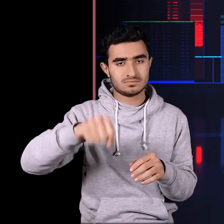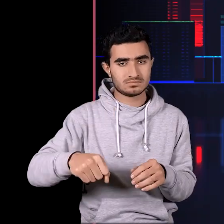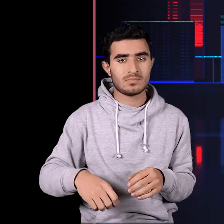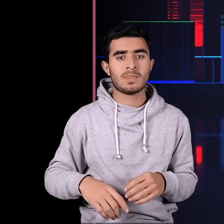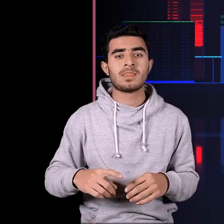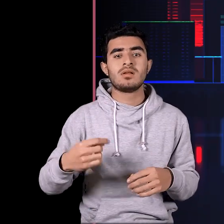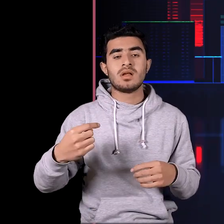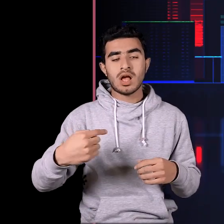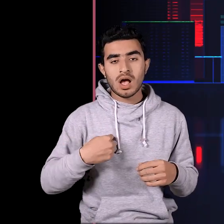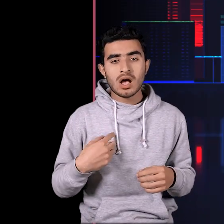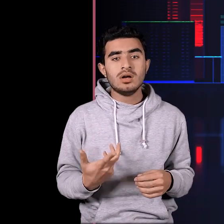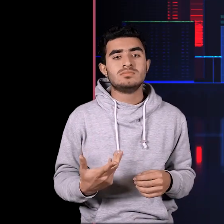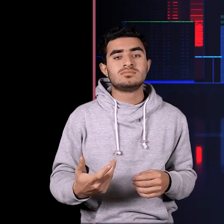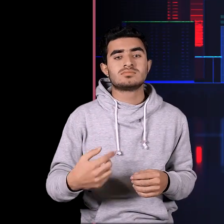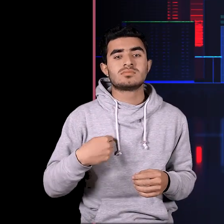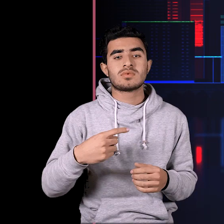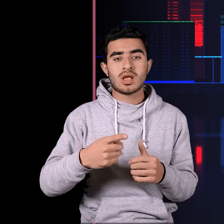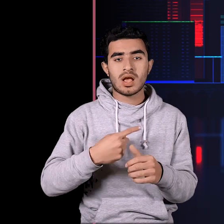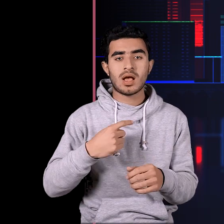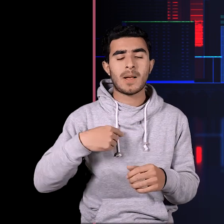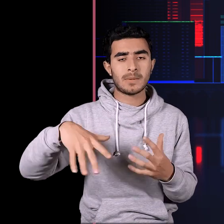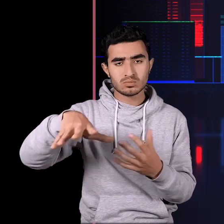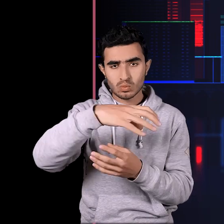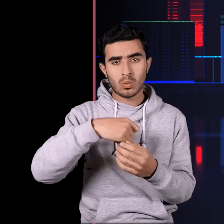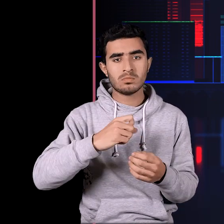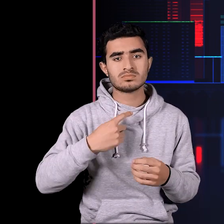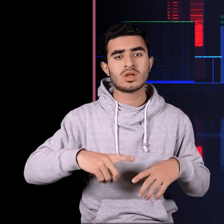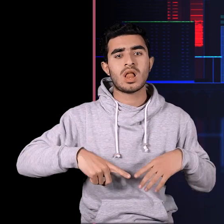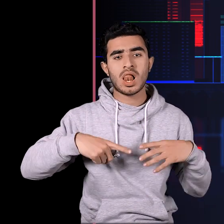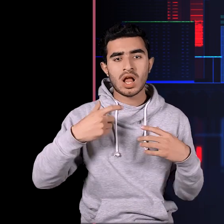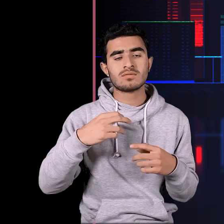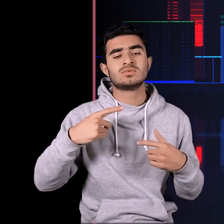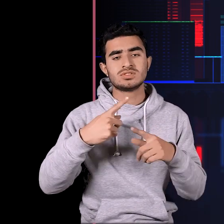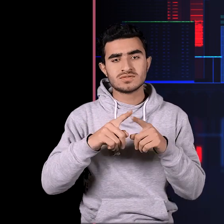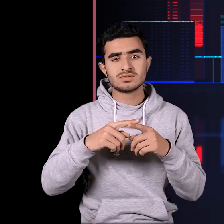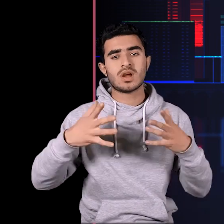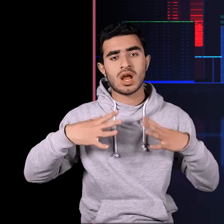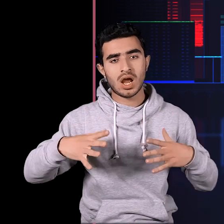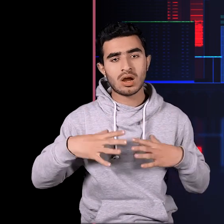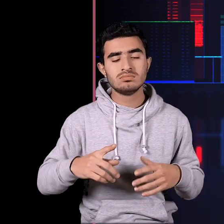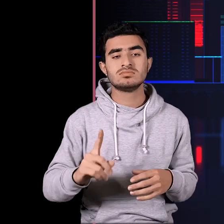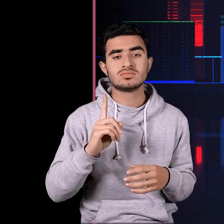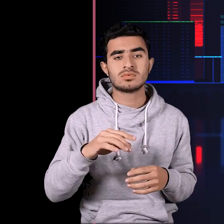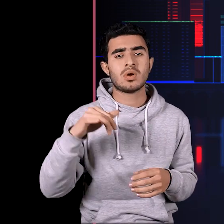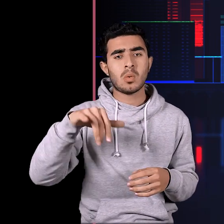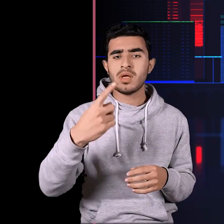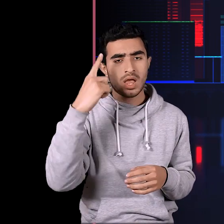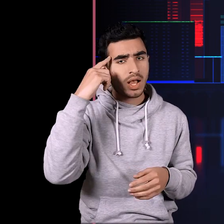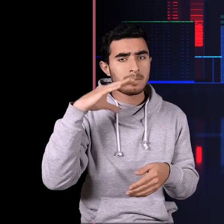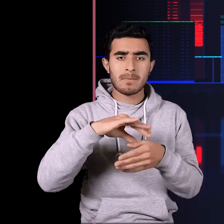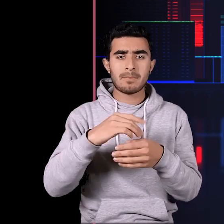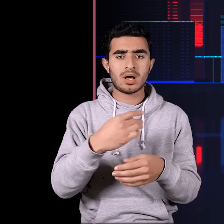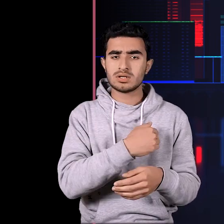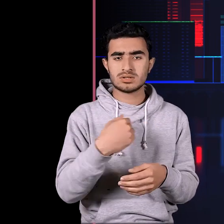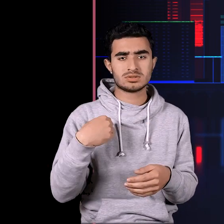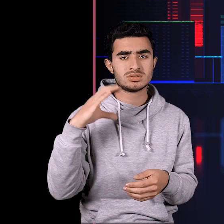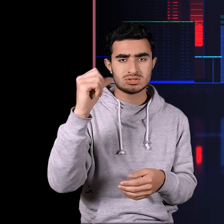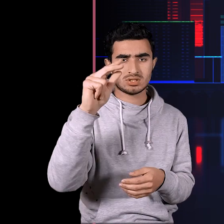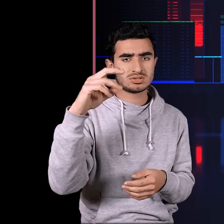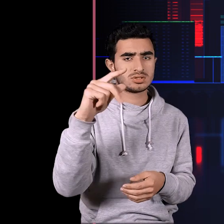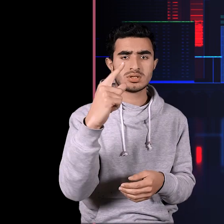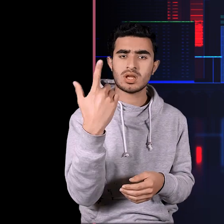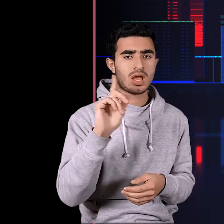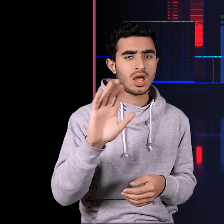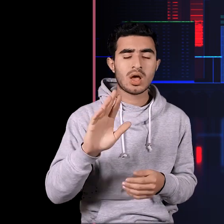लें. मेरा जब इस पूरे जर्नी से और सिर्फ इस बीमारी से ही नहीं, इंसान कितने अप्स एंड डाउन से ज़िंदगी में गुजरता